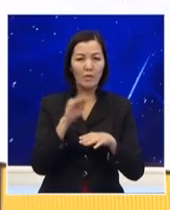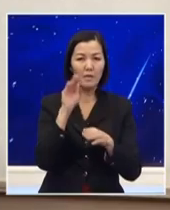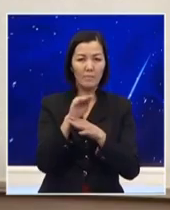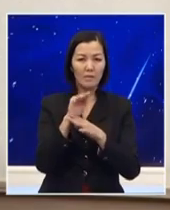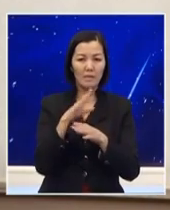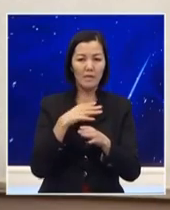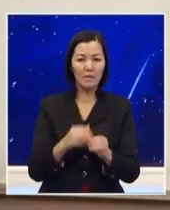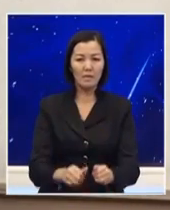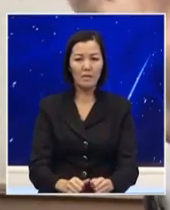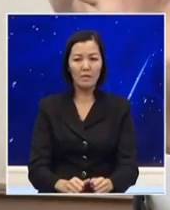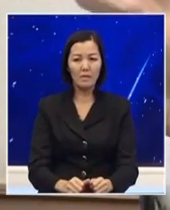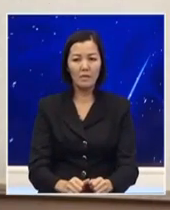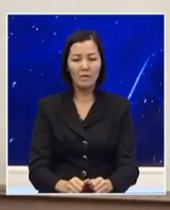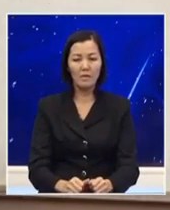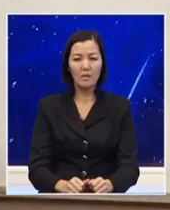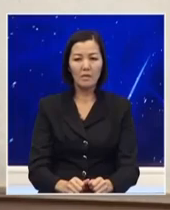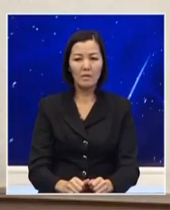айтты. Алдында